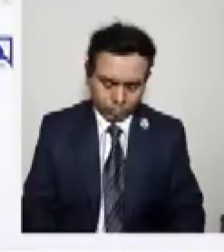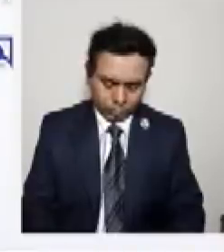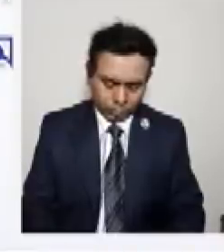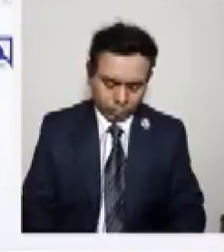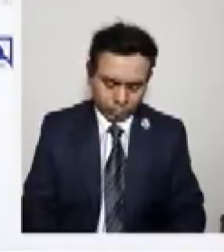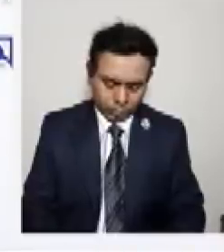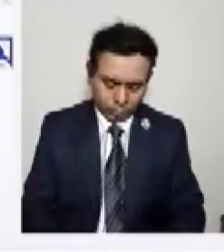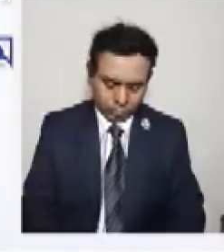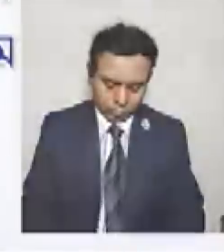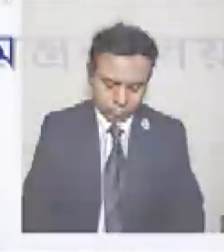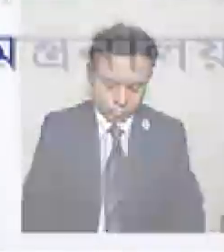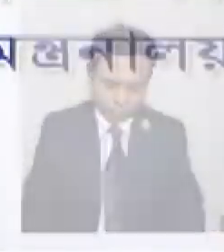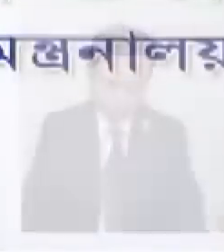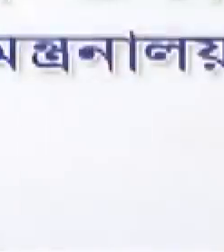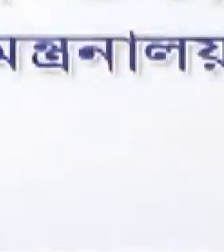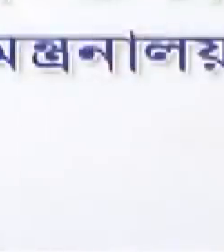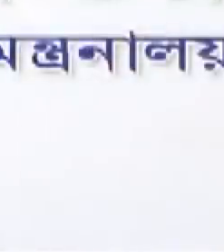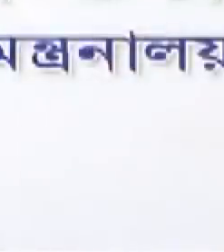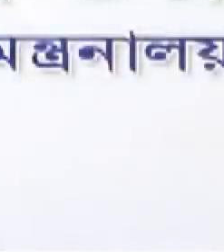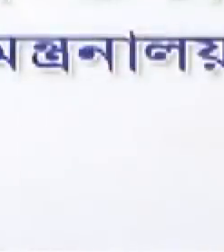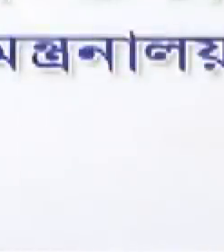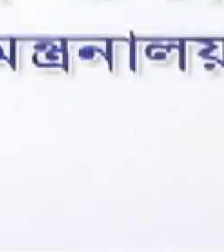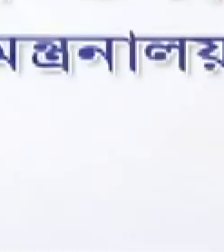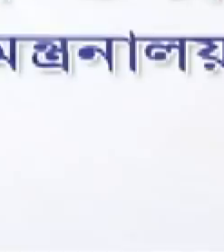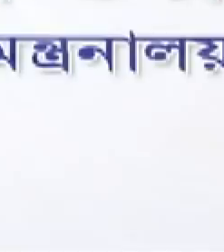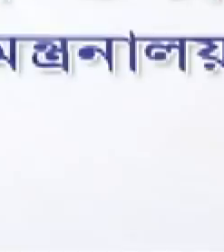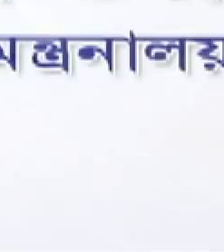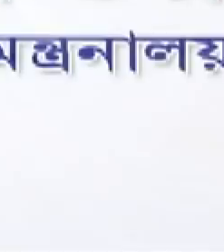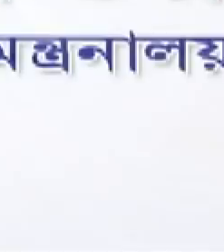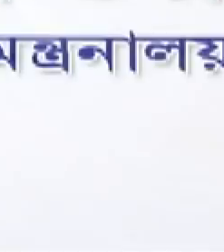হাজির হয়েছি। 22 জুন 2020, 8/14/27।